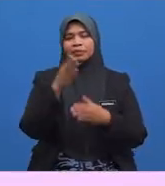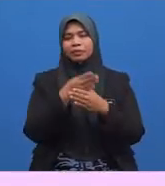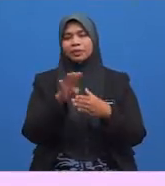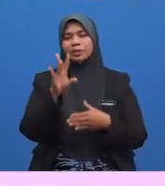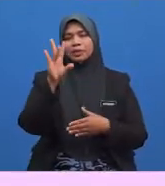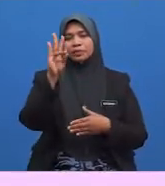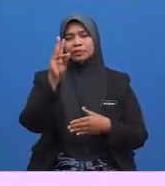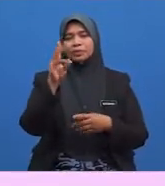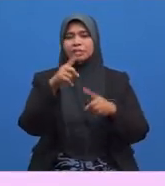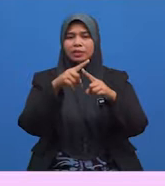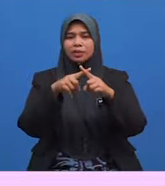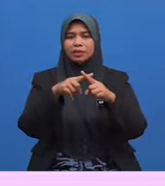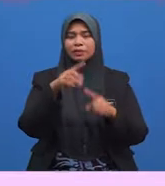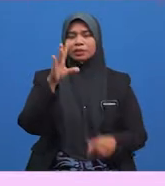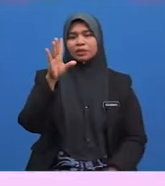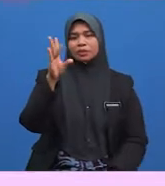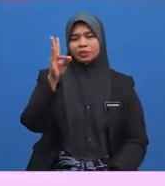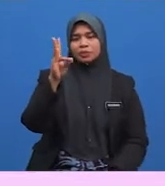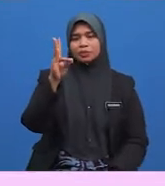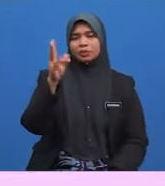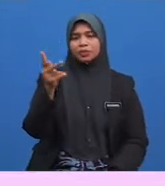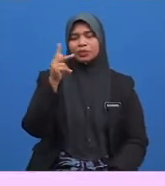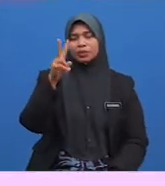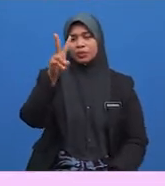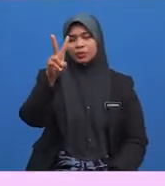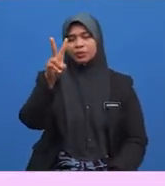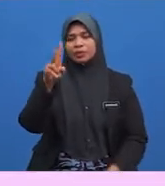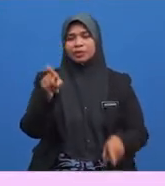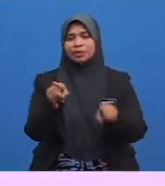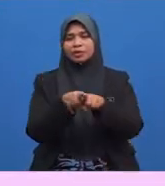22/7 darab 7/2 sama dengan